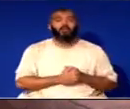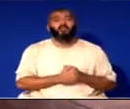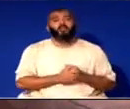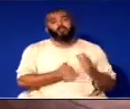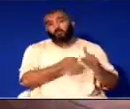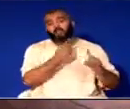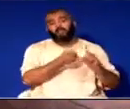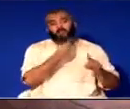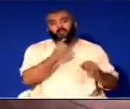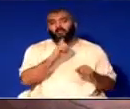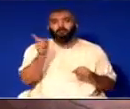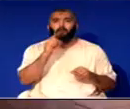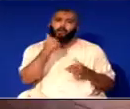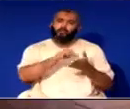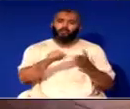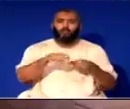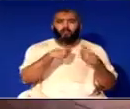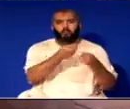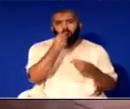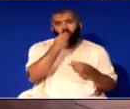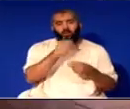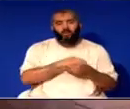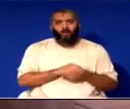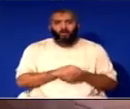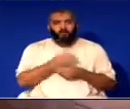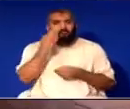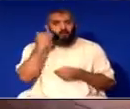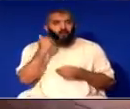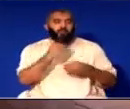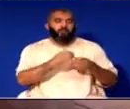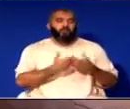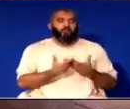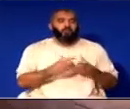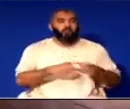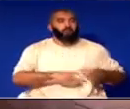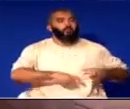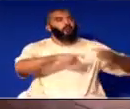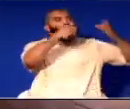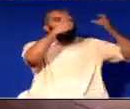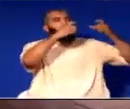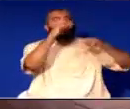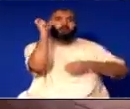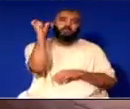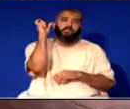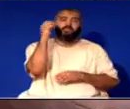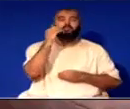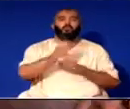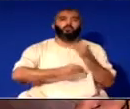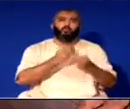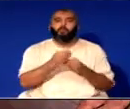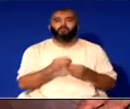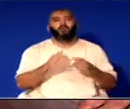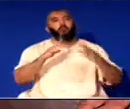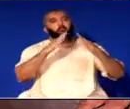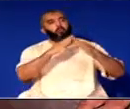ويا مش عارف انا يبني دار، مش عارف انا يوقف سياره، يوقف حمام، يوقف كذا، هذه